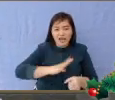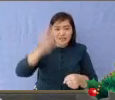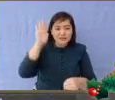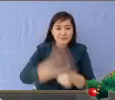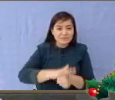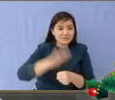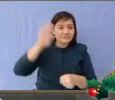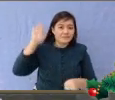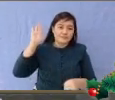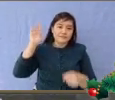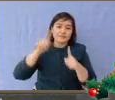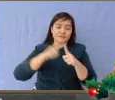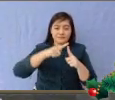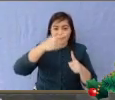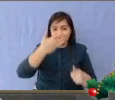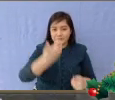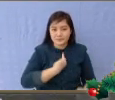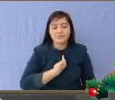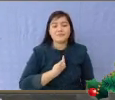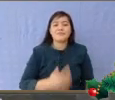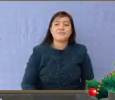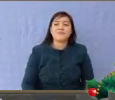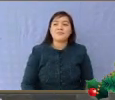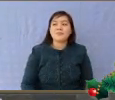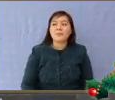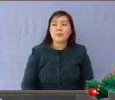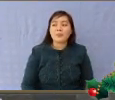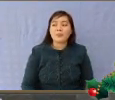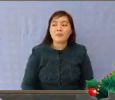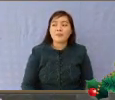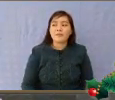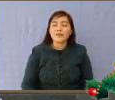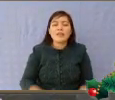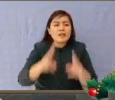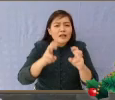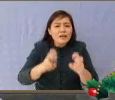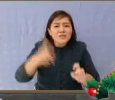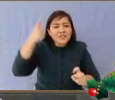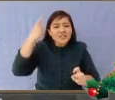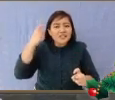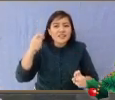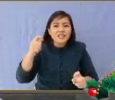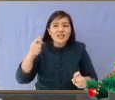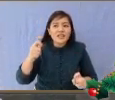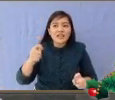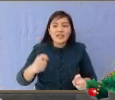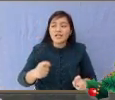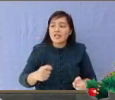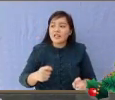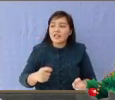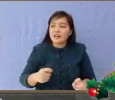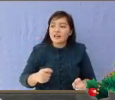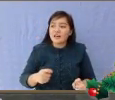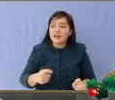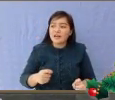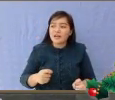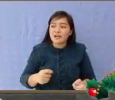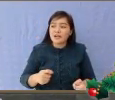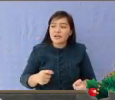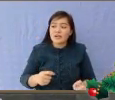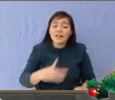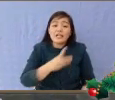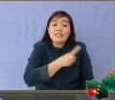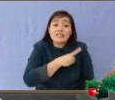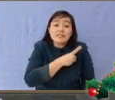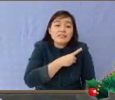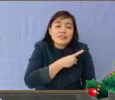Even the desires of mine heart ay pwedeng ibigay ng Diyos. If it is according to His will, you ask